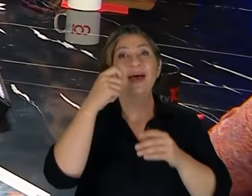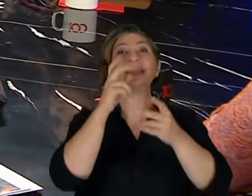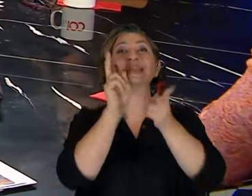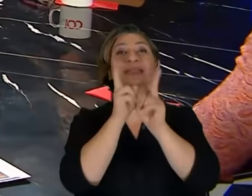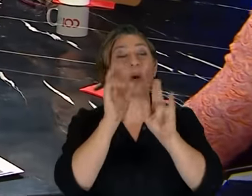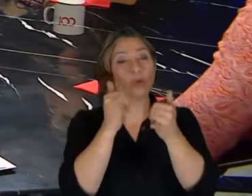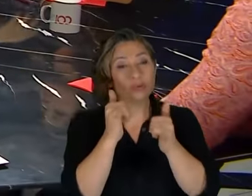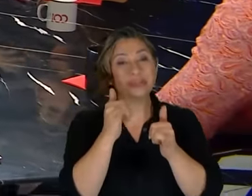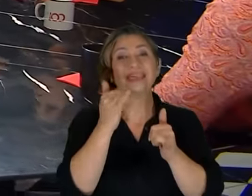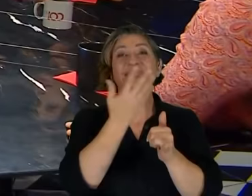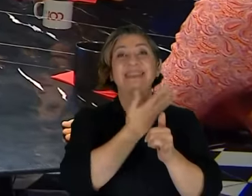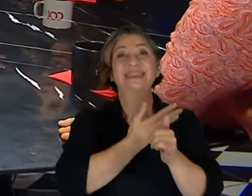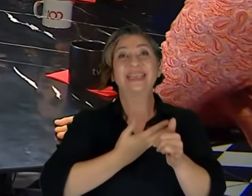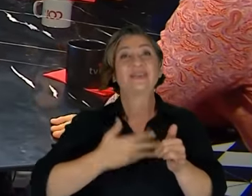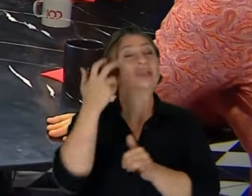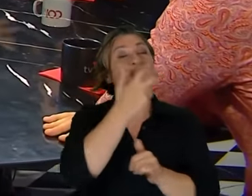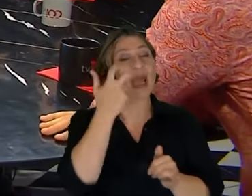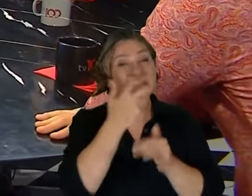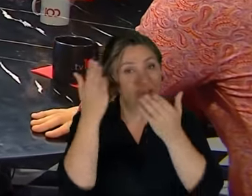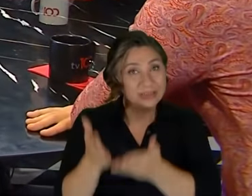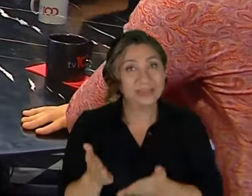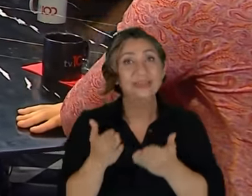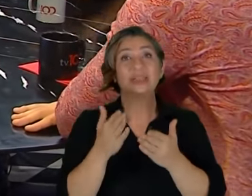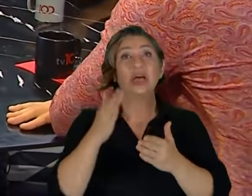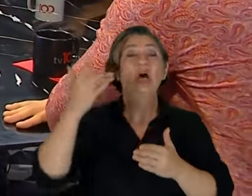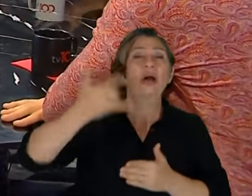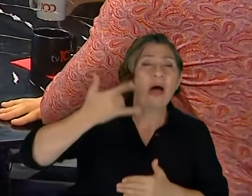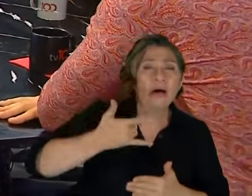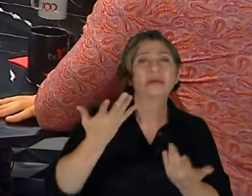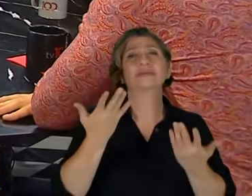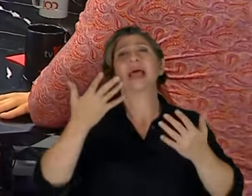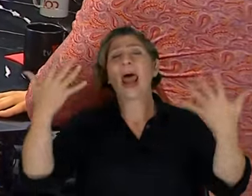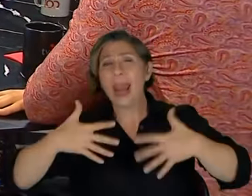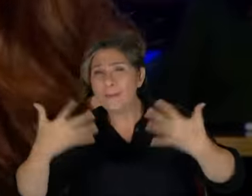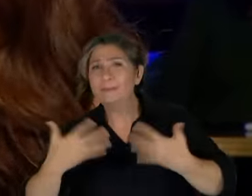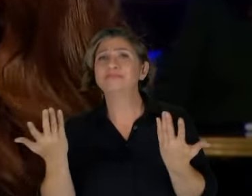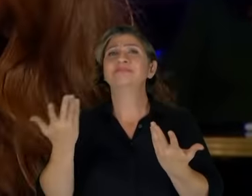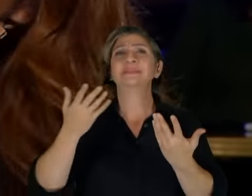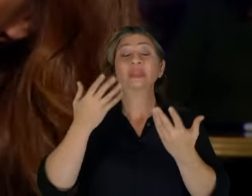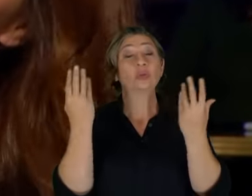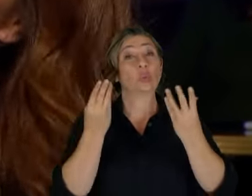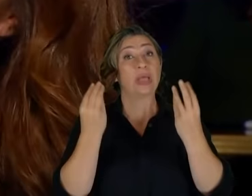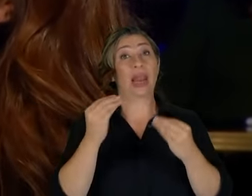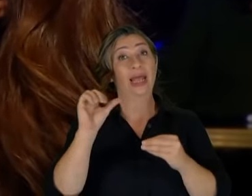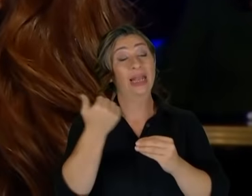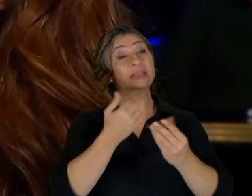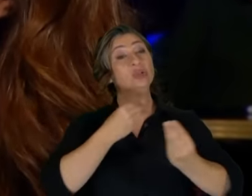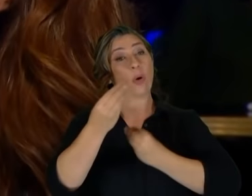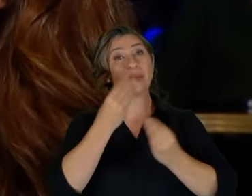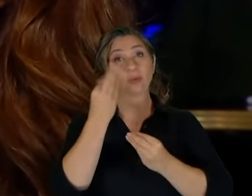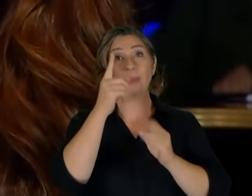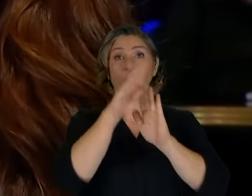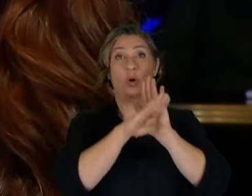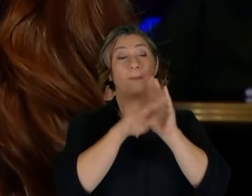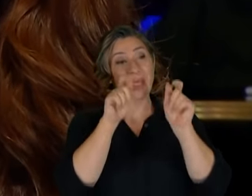tiyatro sanatçısının, sevdiği şarkıcının, rock grubunun ve güzel, nitelikli sohbetin olduğu bir